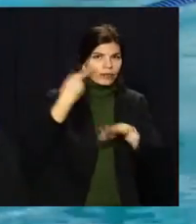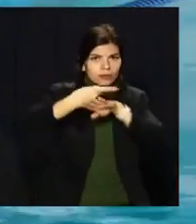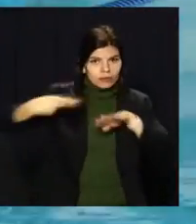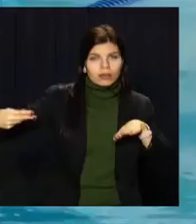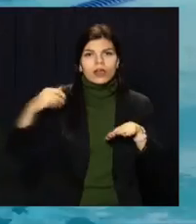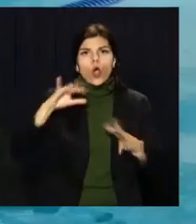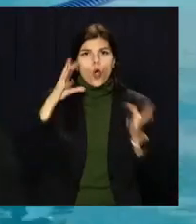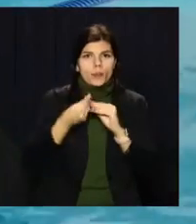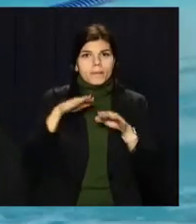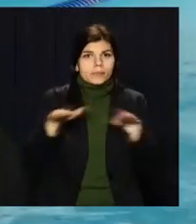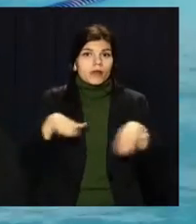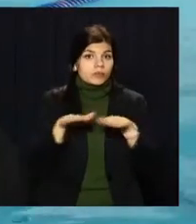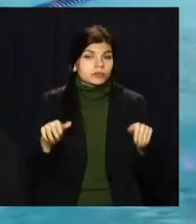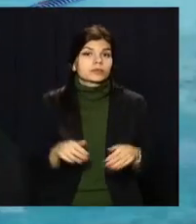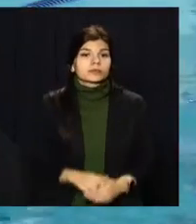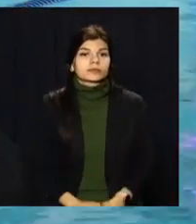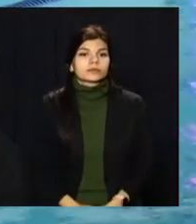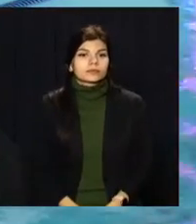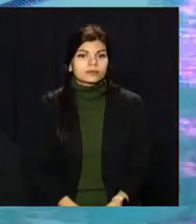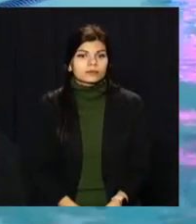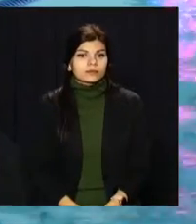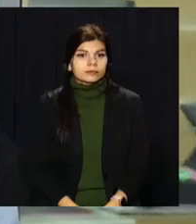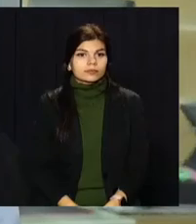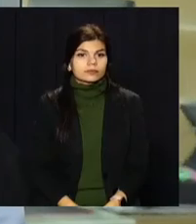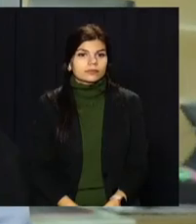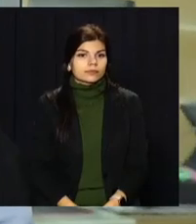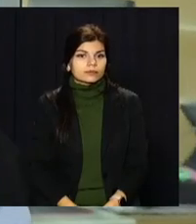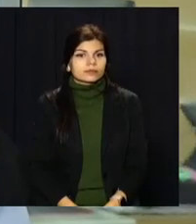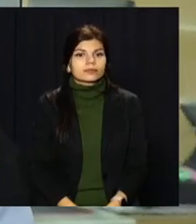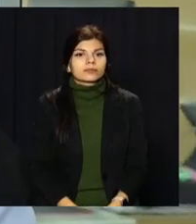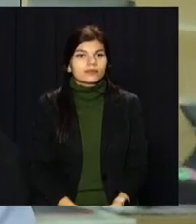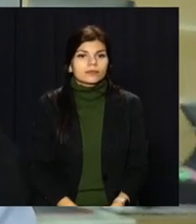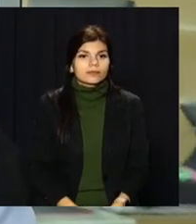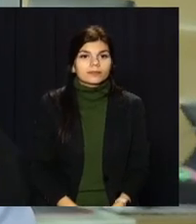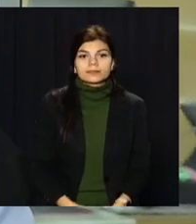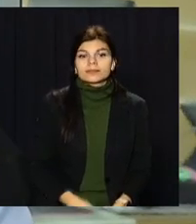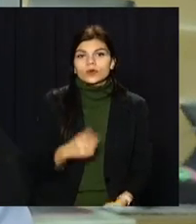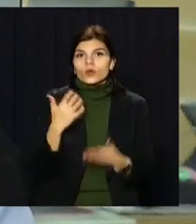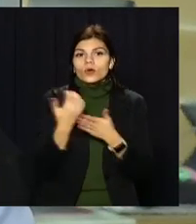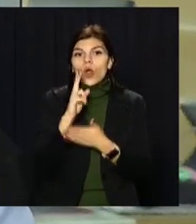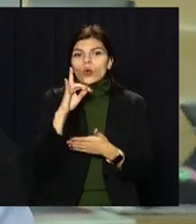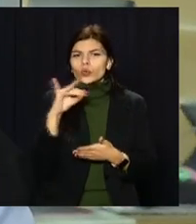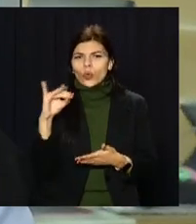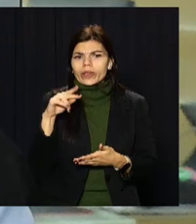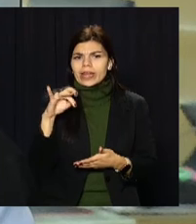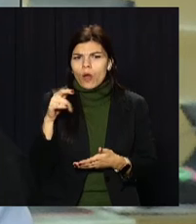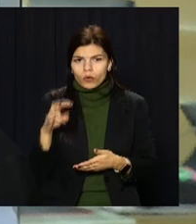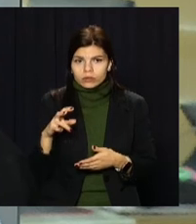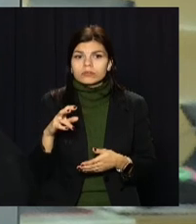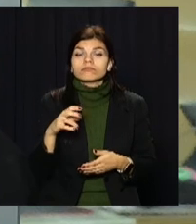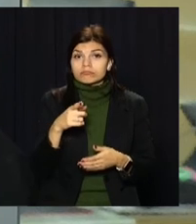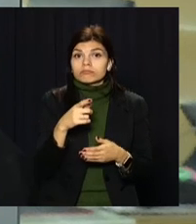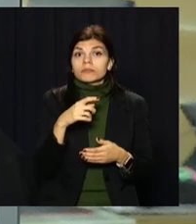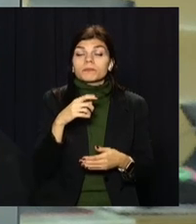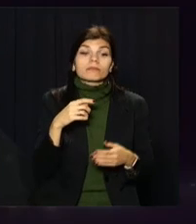батерфляй, плавання на спині та комплексному плаванні. «Крю Дрегон» успішно доставив 4 астронавтів